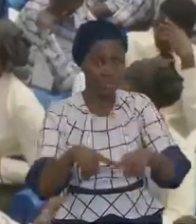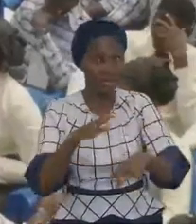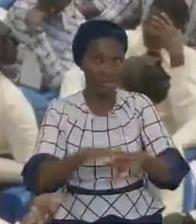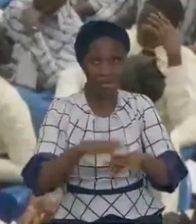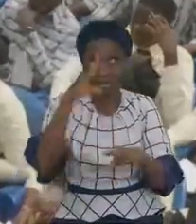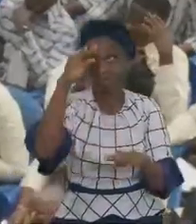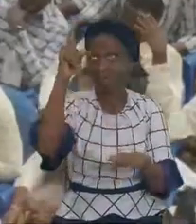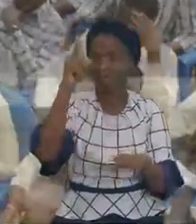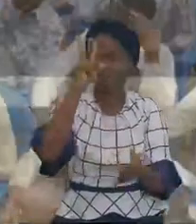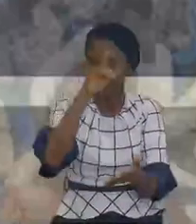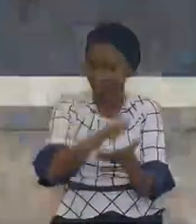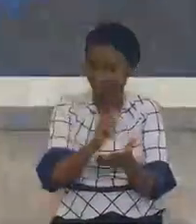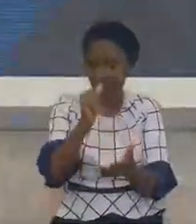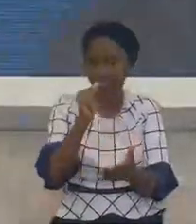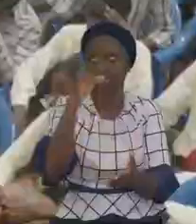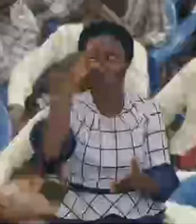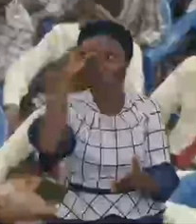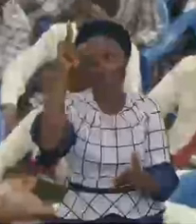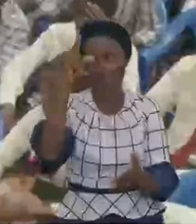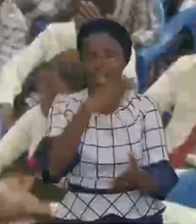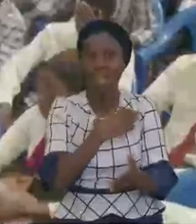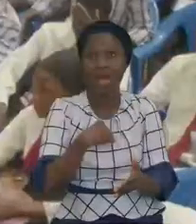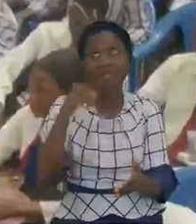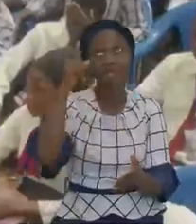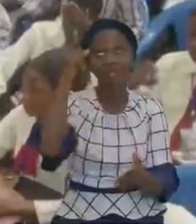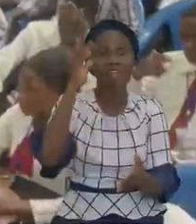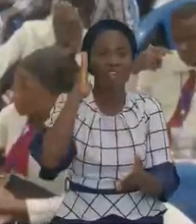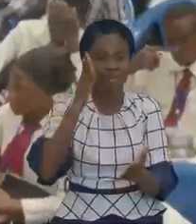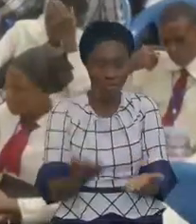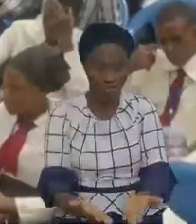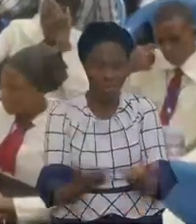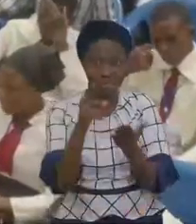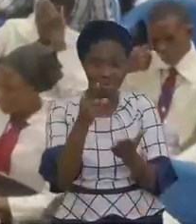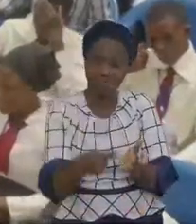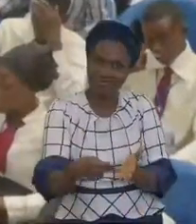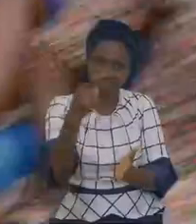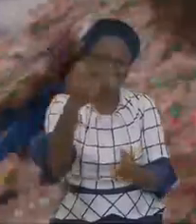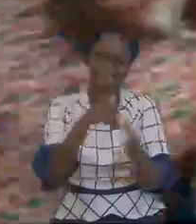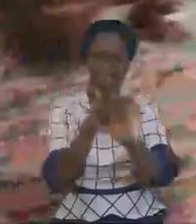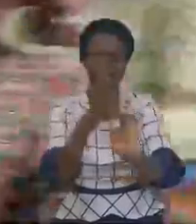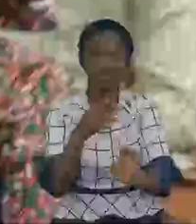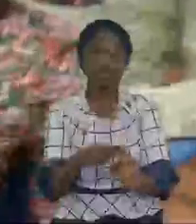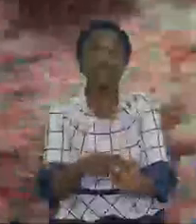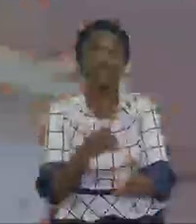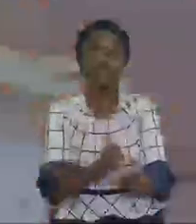il va t'élever aujourd'hui. Je dis